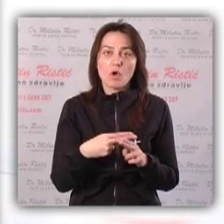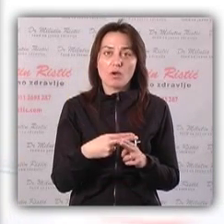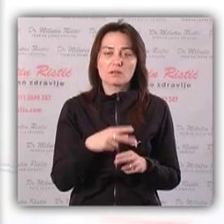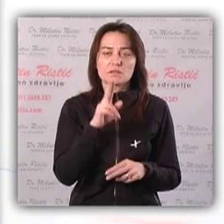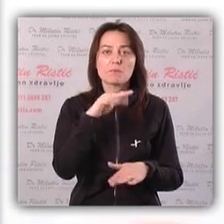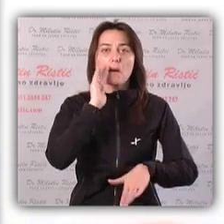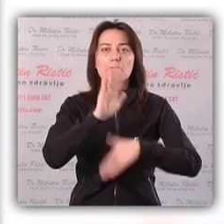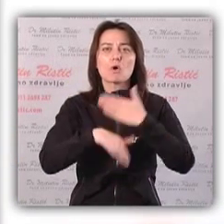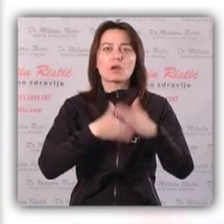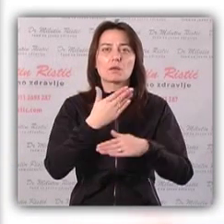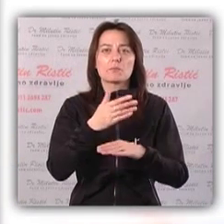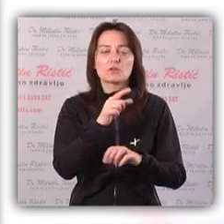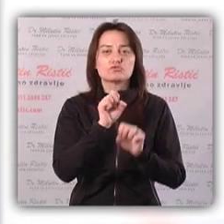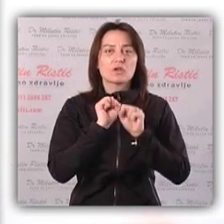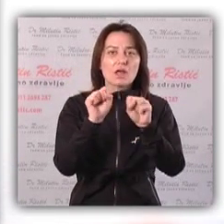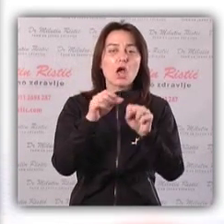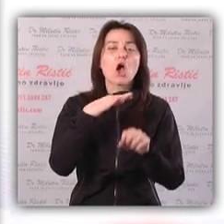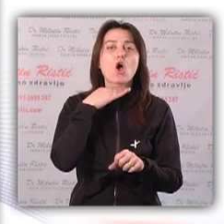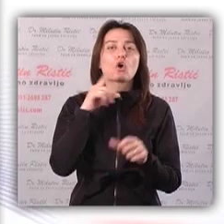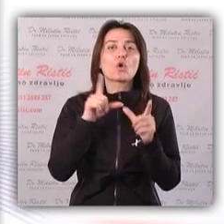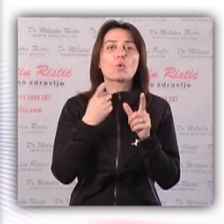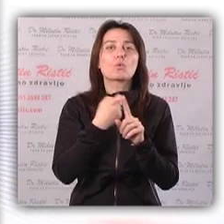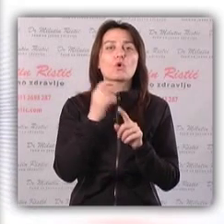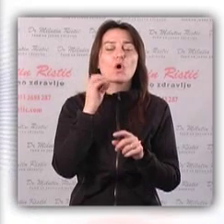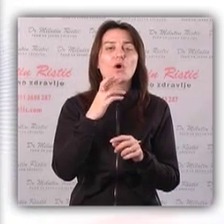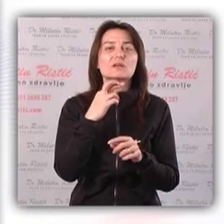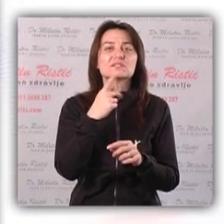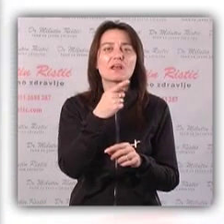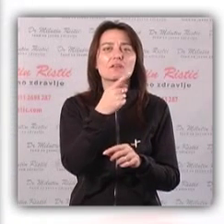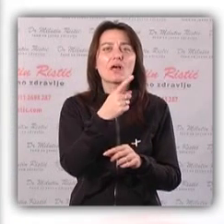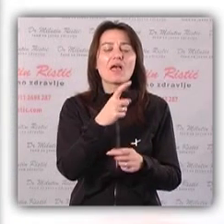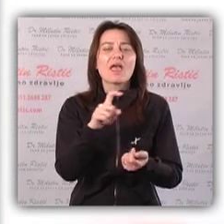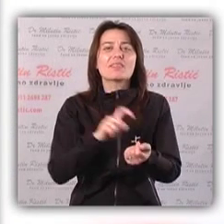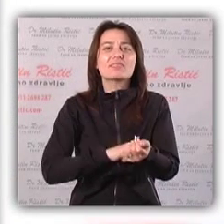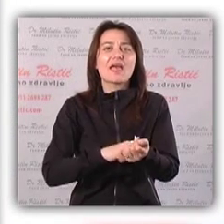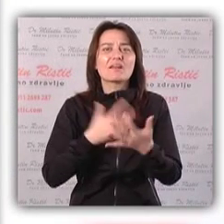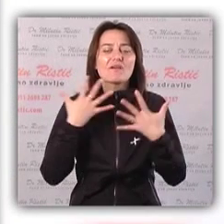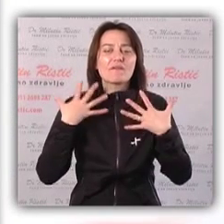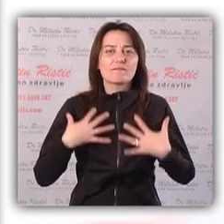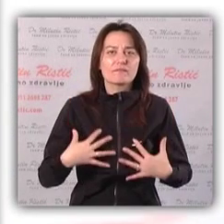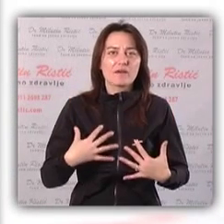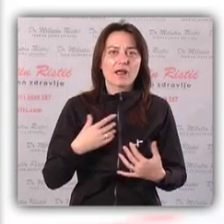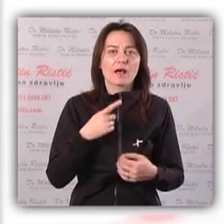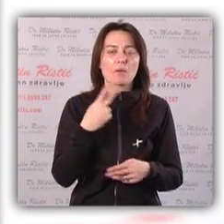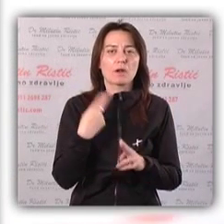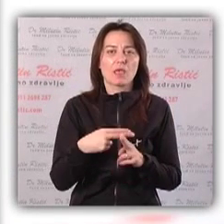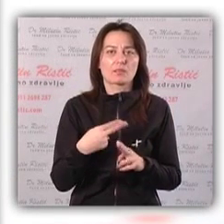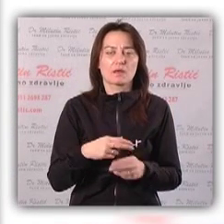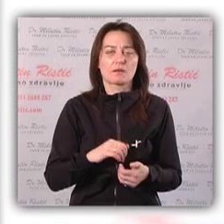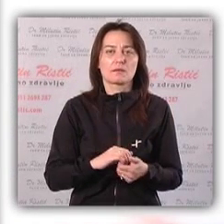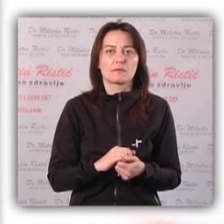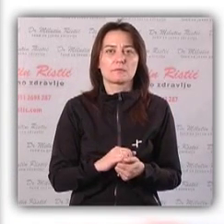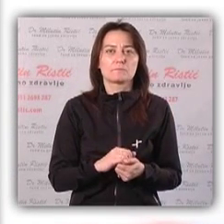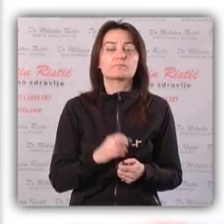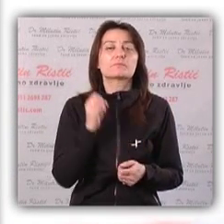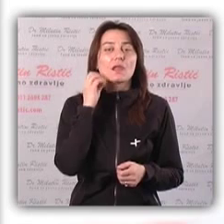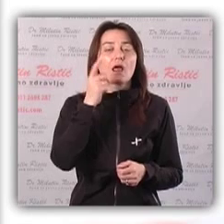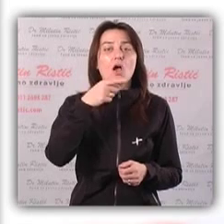dijagnostikovana šećerna bolest, nego koji imaju samo poremećenu toleranciju glukoze, to je oboljenje perifernih nerava, odnosno